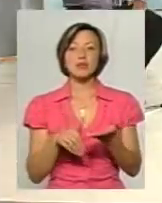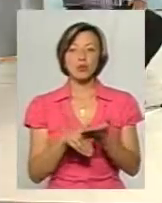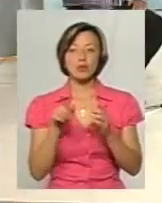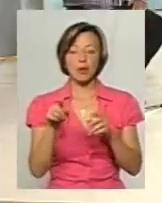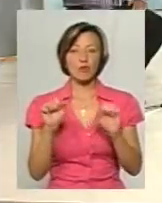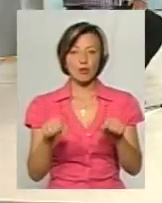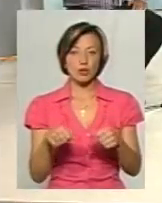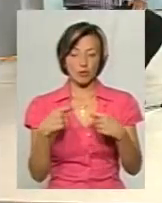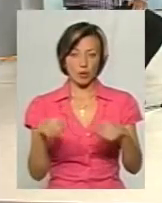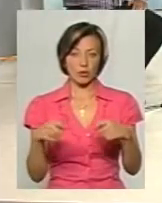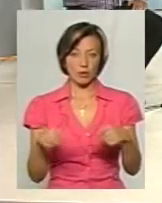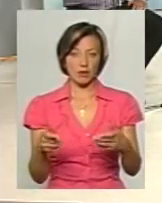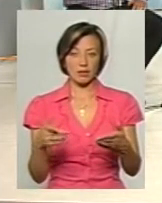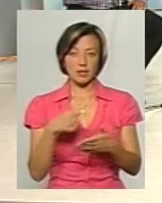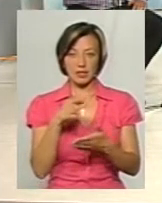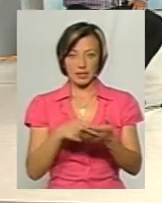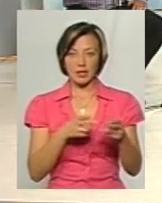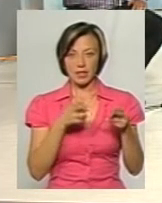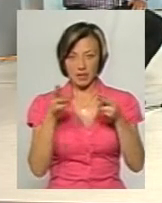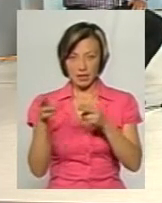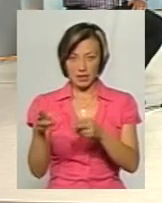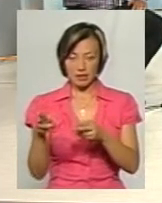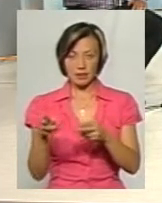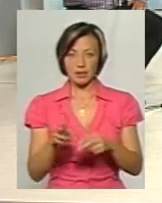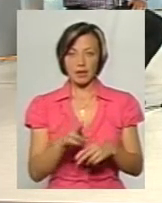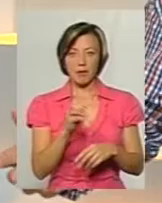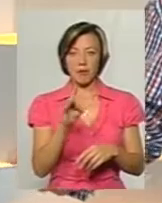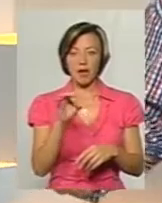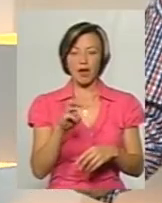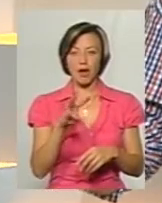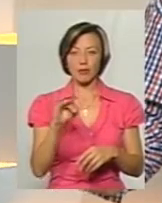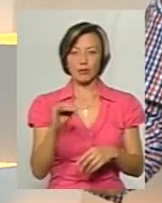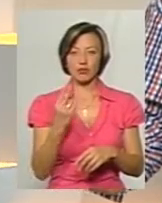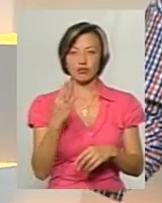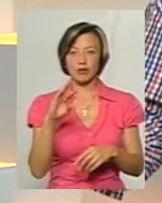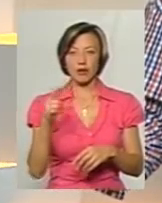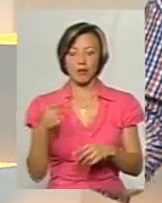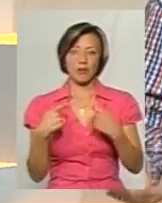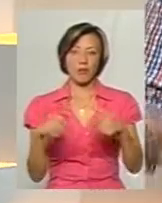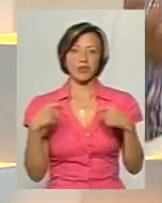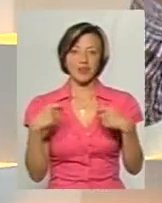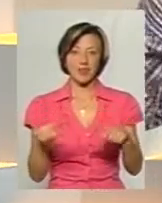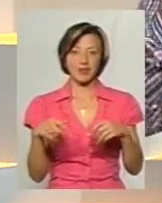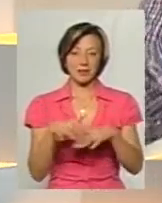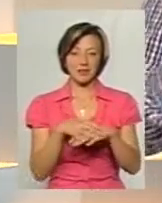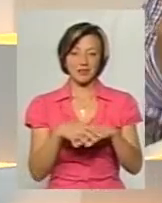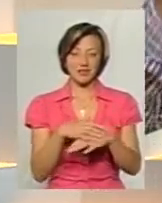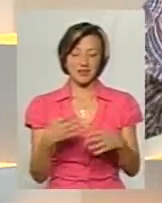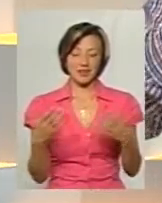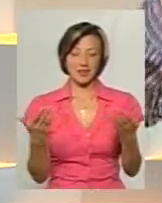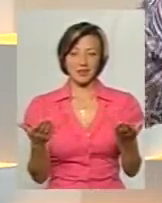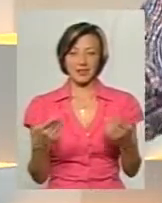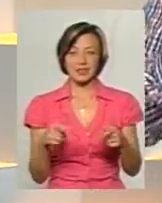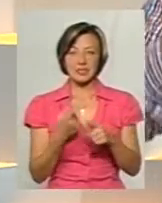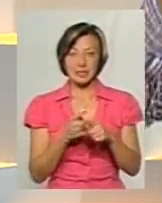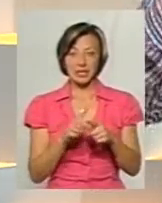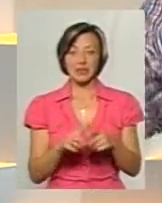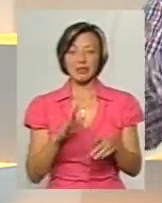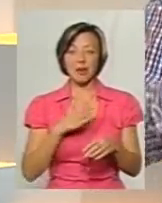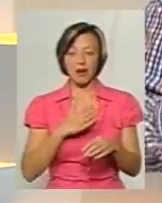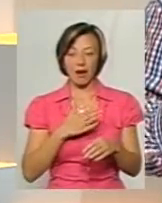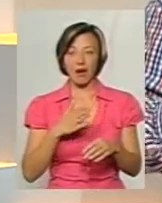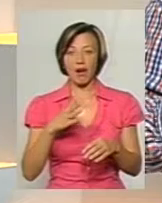там можна реалізувати? Це їхати в Перемишль, ставити розкладушку і на розкладушці продавати товар. Оце така сьогодні є психологія